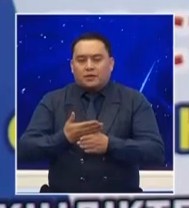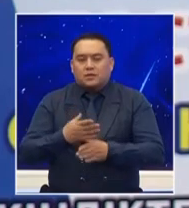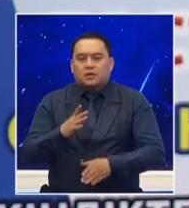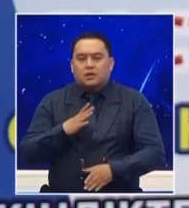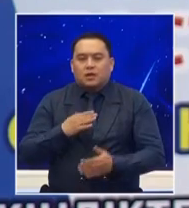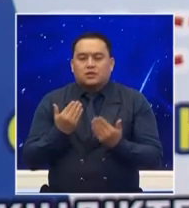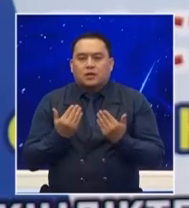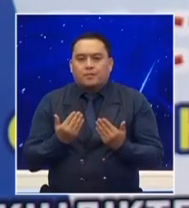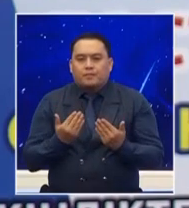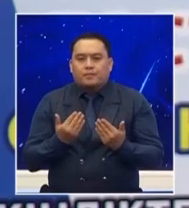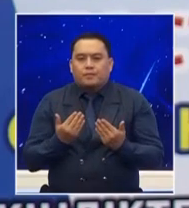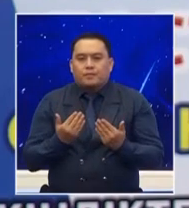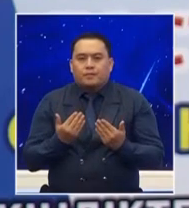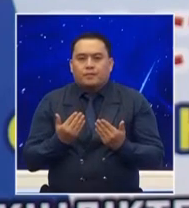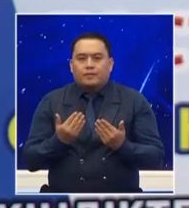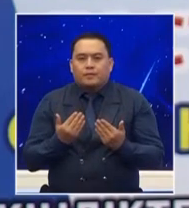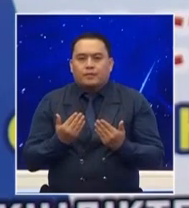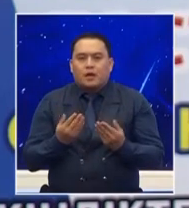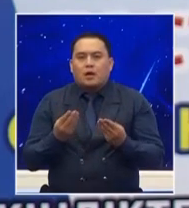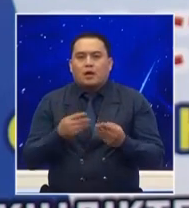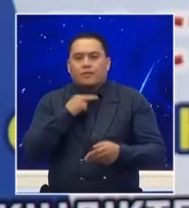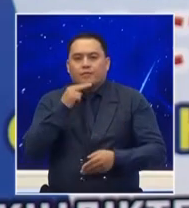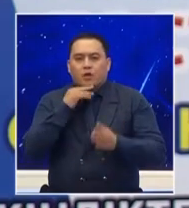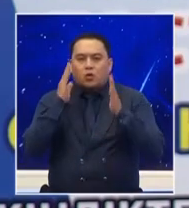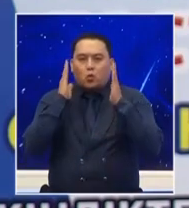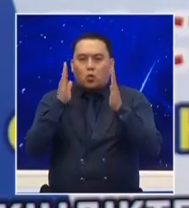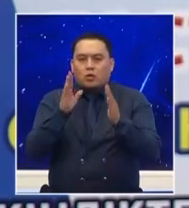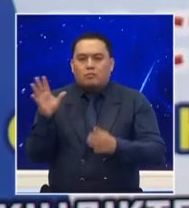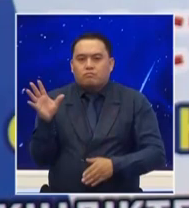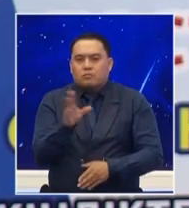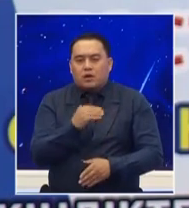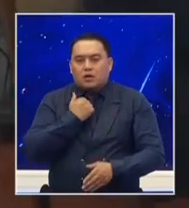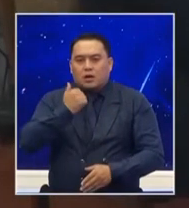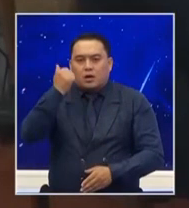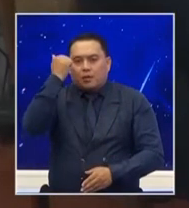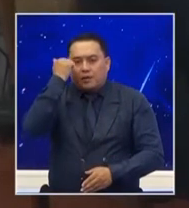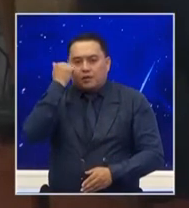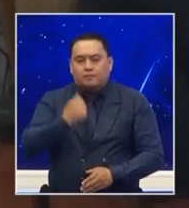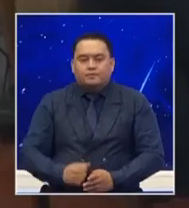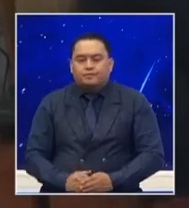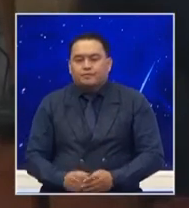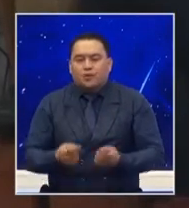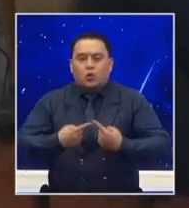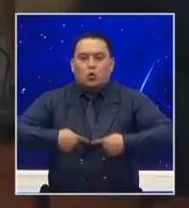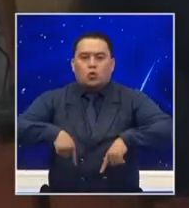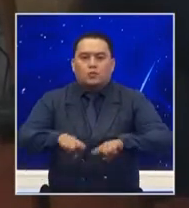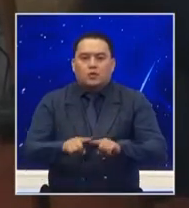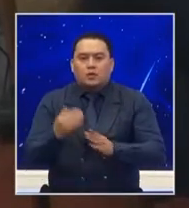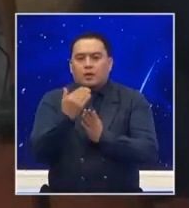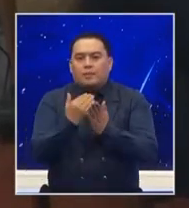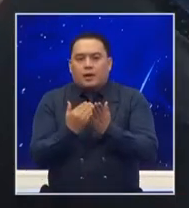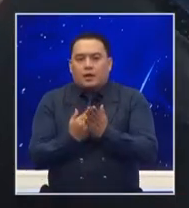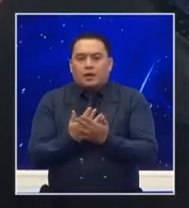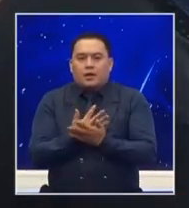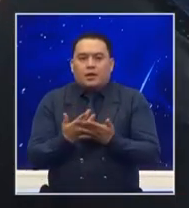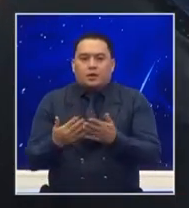уақытта инвалидтерге көмек бөліп жатыр. Сондықтан барлықтарыңызға көп-көп рахмет. Ұйымдастырушылардың айтуынша бағдарлама аясында